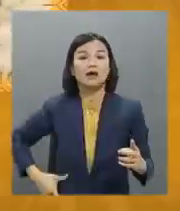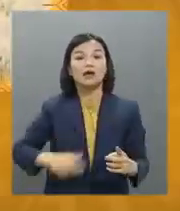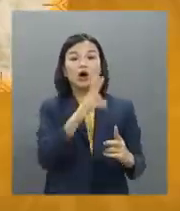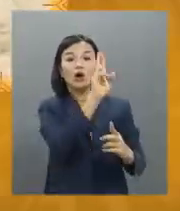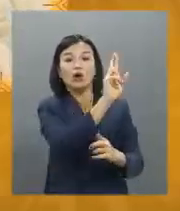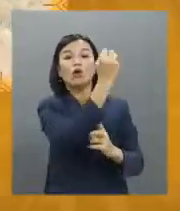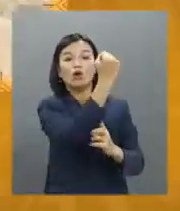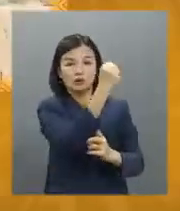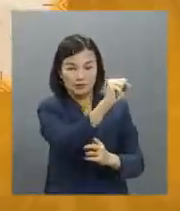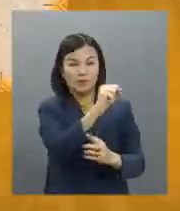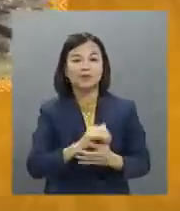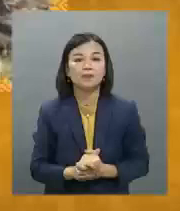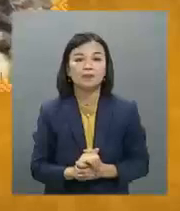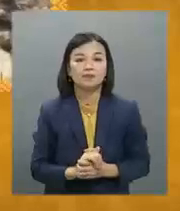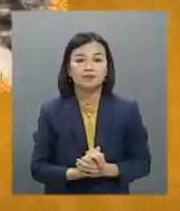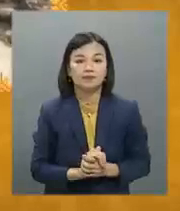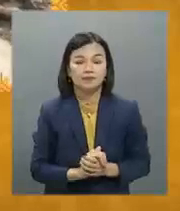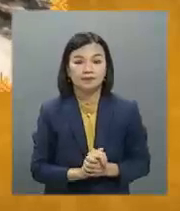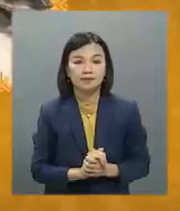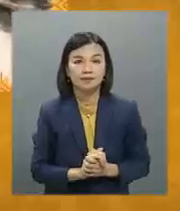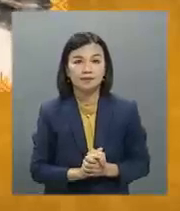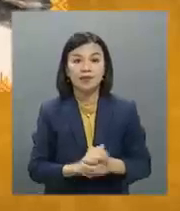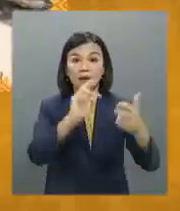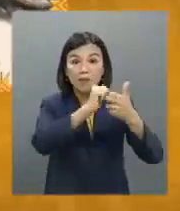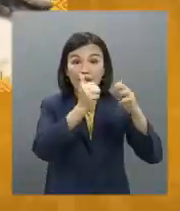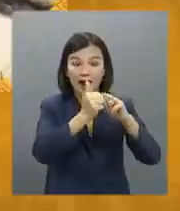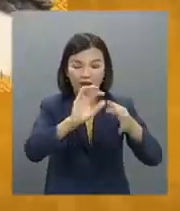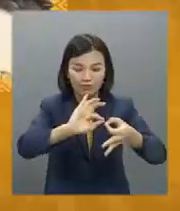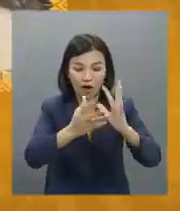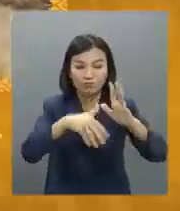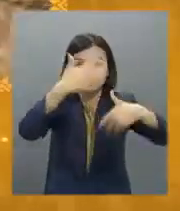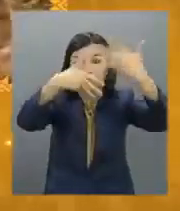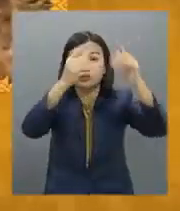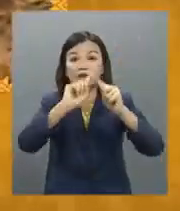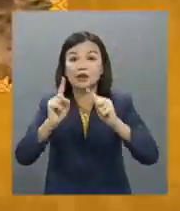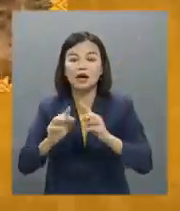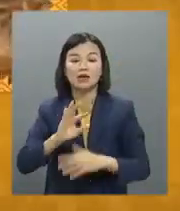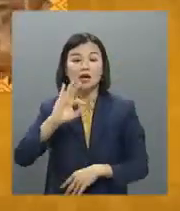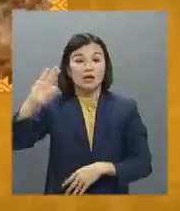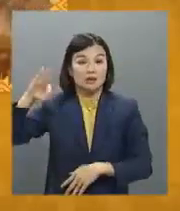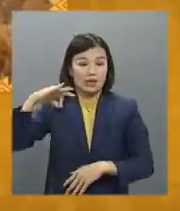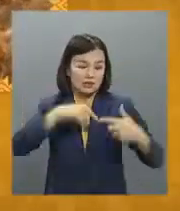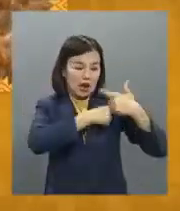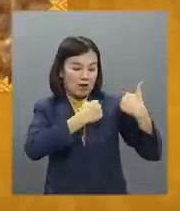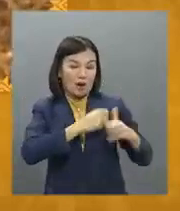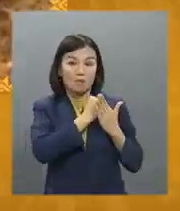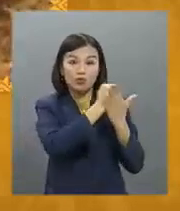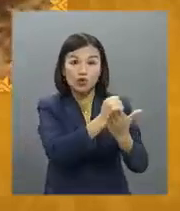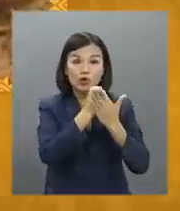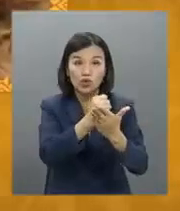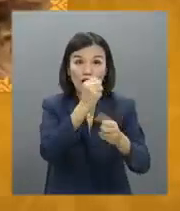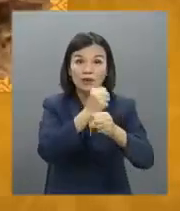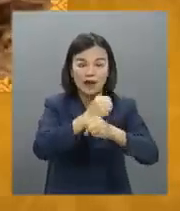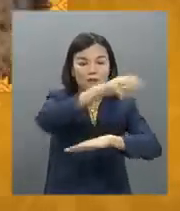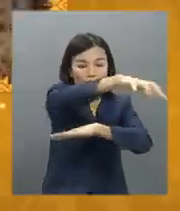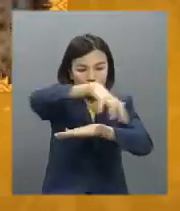ธิเบศรมหาภูมิพลอดุลยเดชมหาราชบรมนาถบพิตรด้านปัญหาไฟป่าจิตอาสาภัยพิบัติท